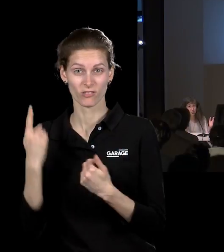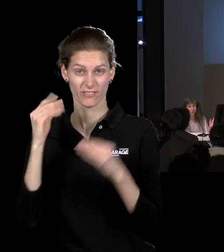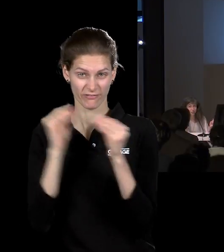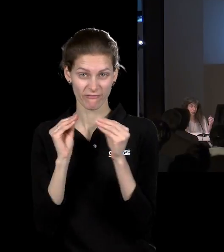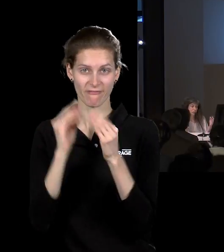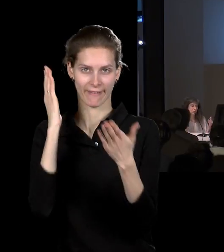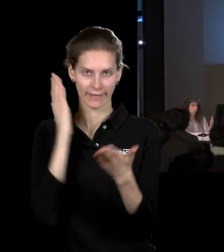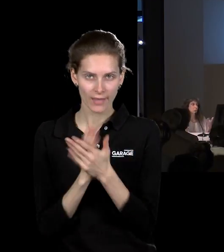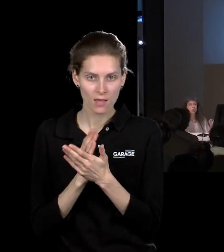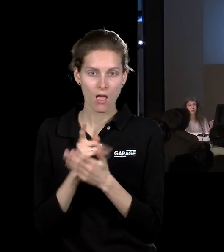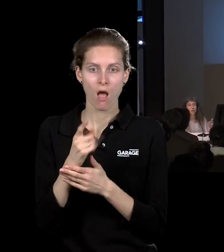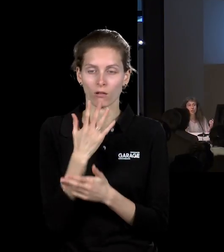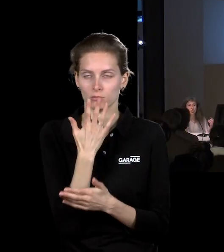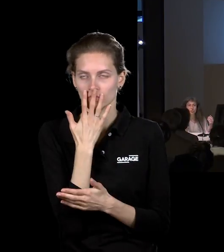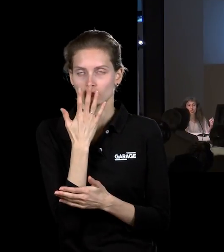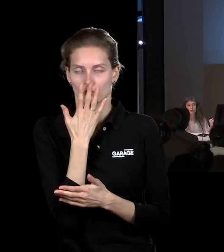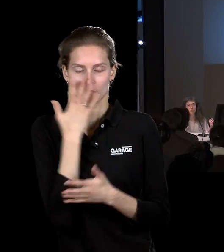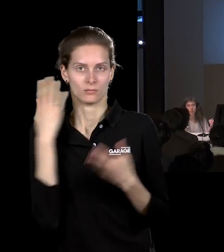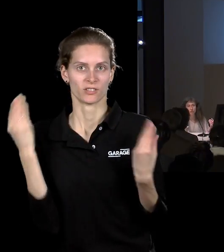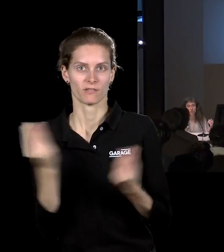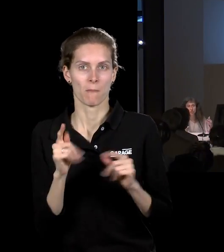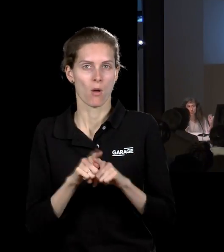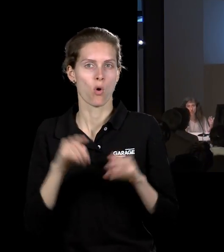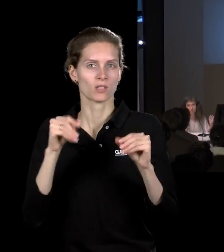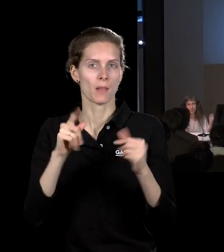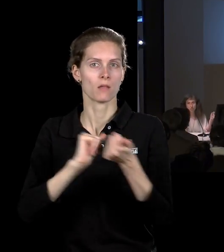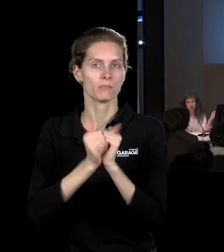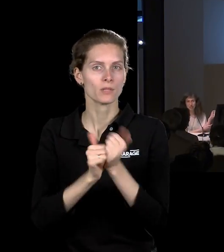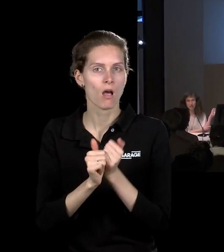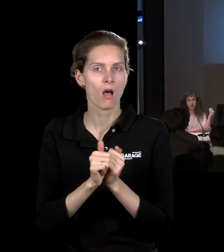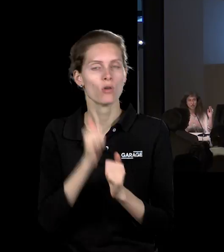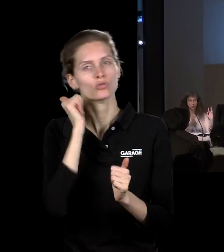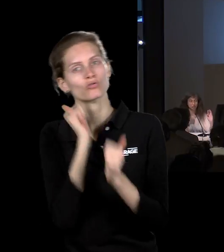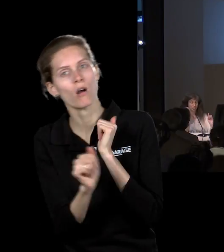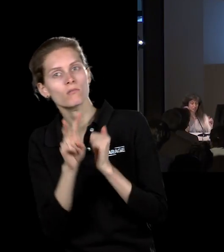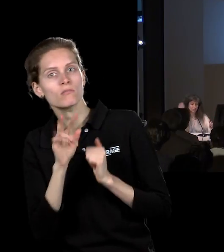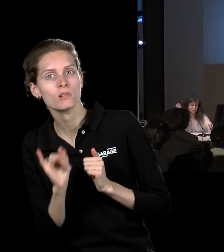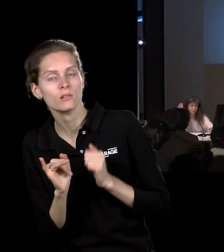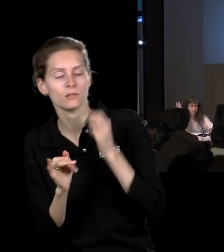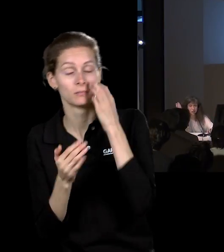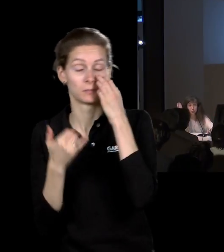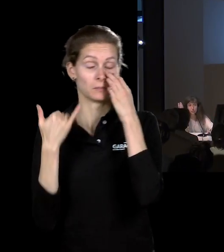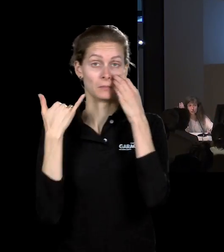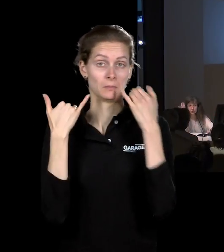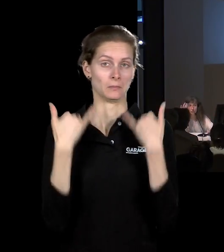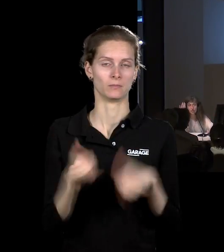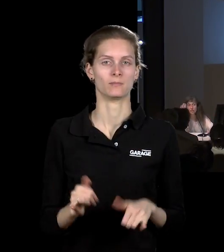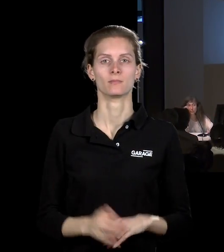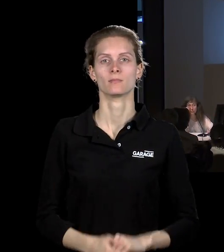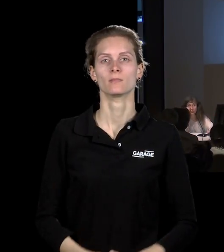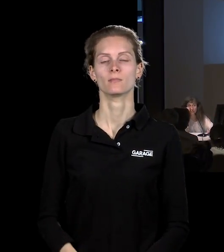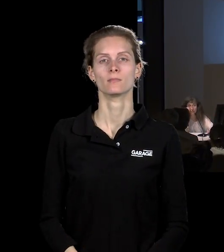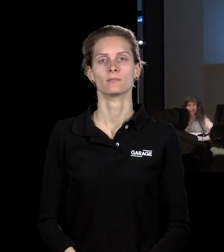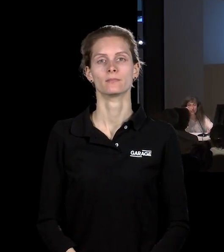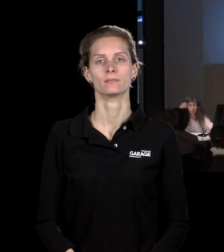который вот, что-то произошло, какой-то сдвиг произошел, в котором ты оказался, который ты чувствуешь, который нельзя